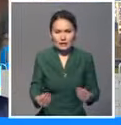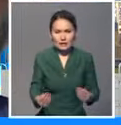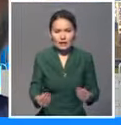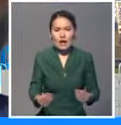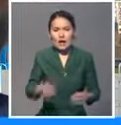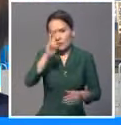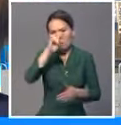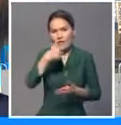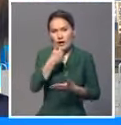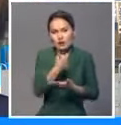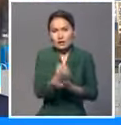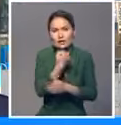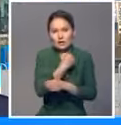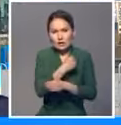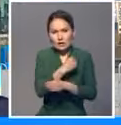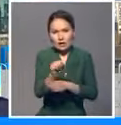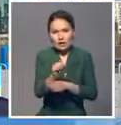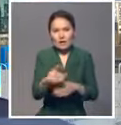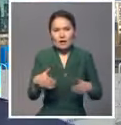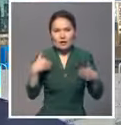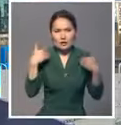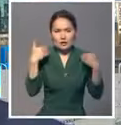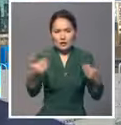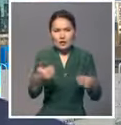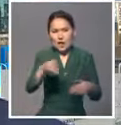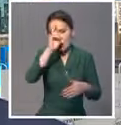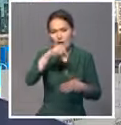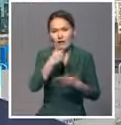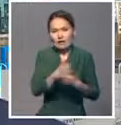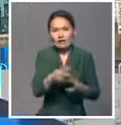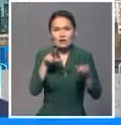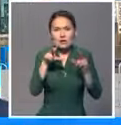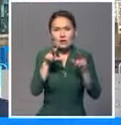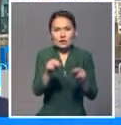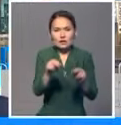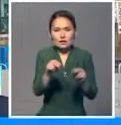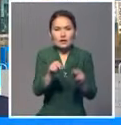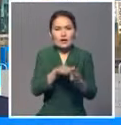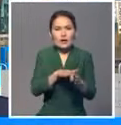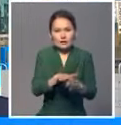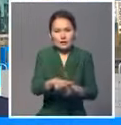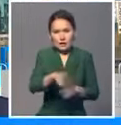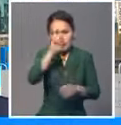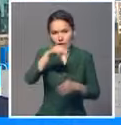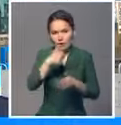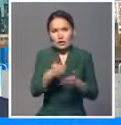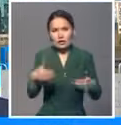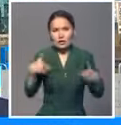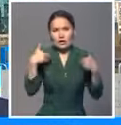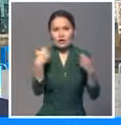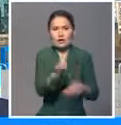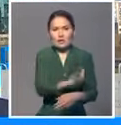жеңісімен жетіп, елінің алдында ант берген елбасыны құттықтағымыз келеді. Ал елбасымен бірге